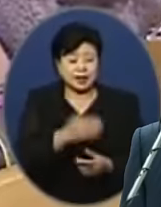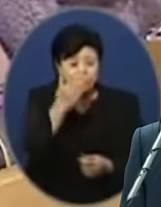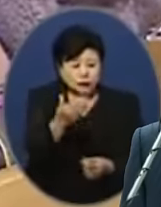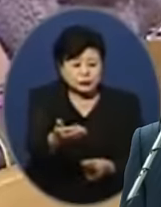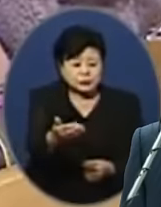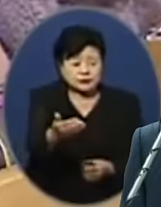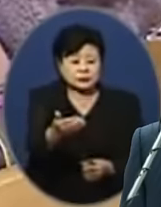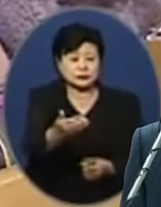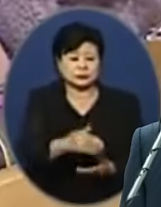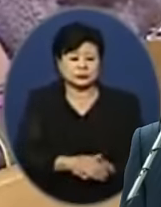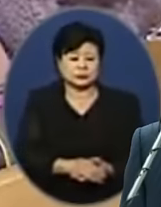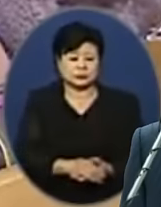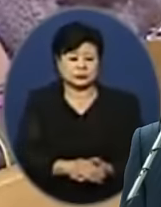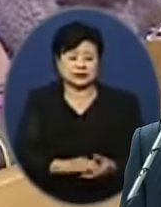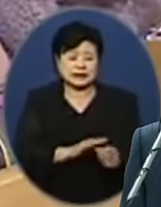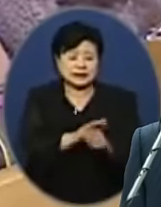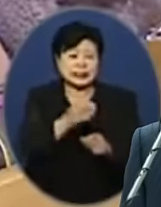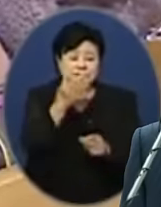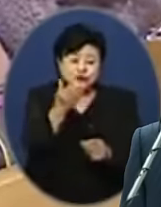여러분을 이처럼 사랑하시는 것입니다.